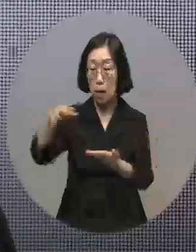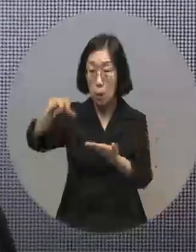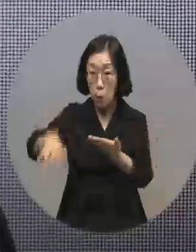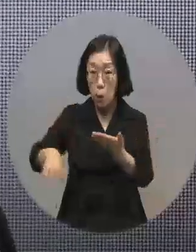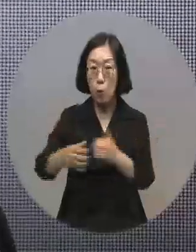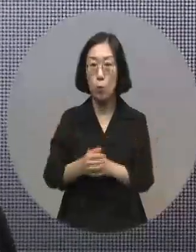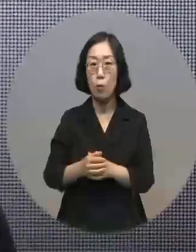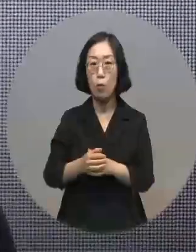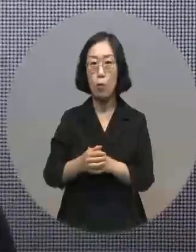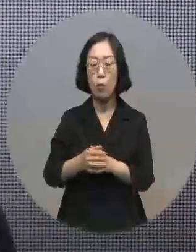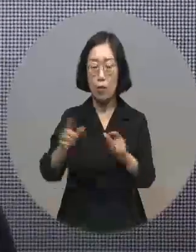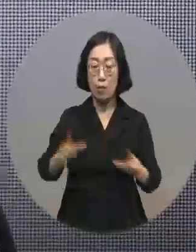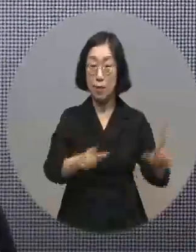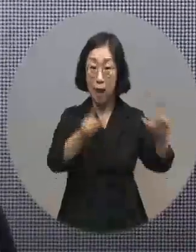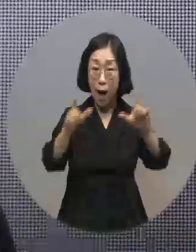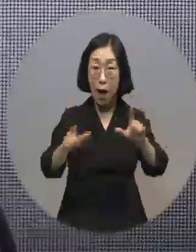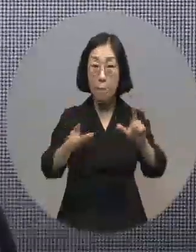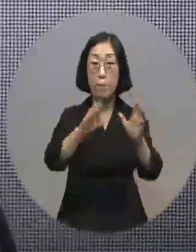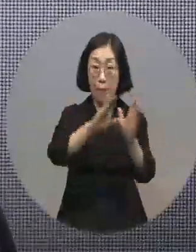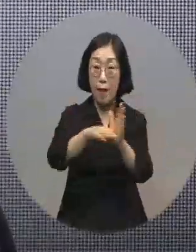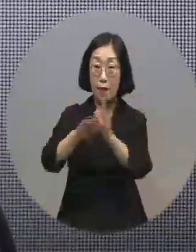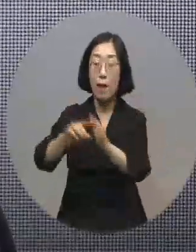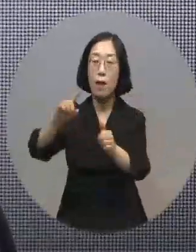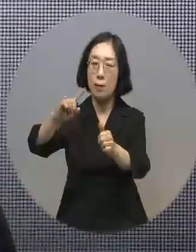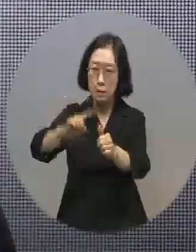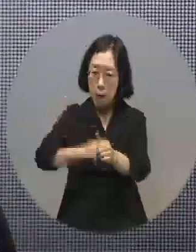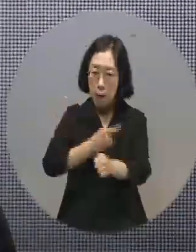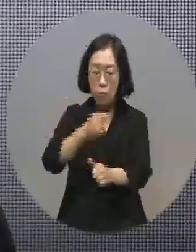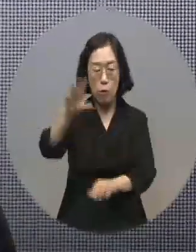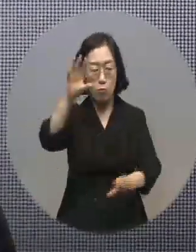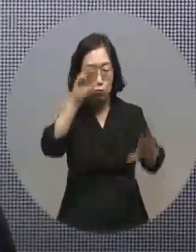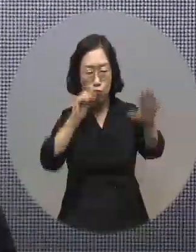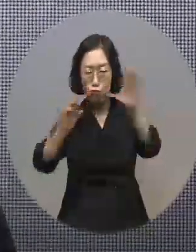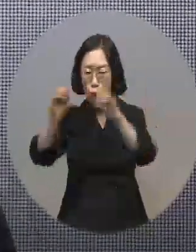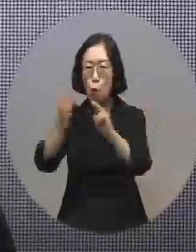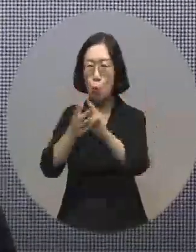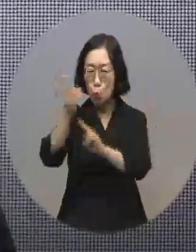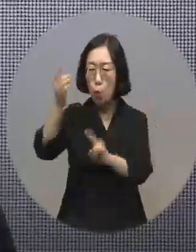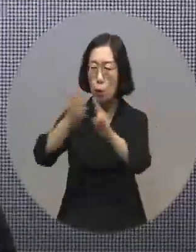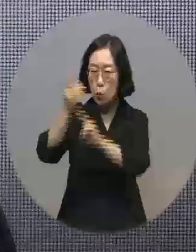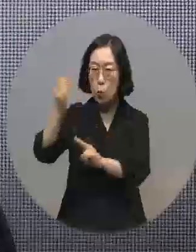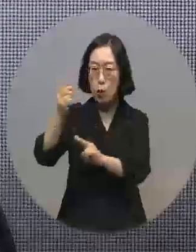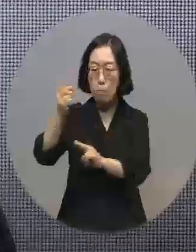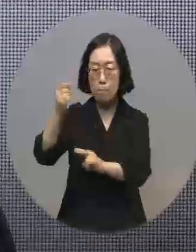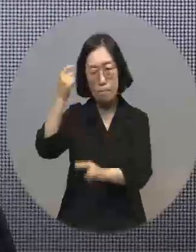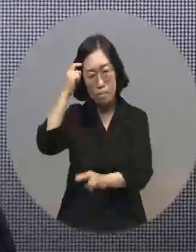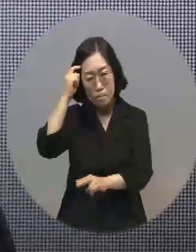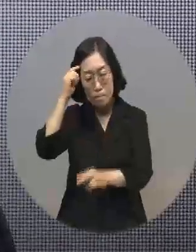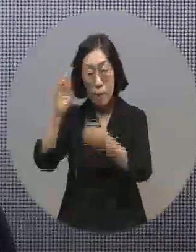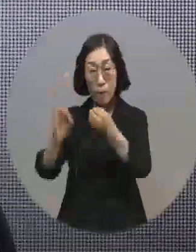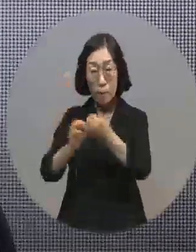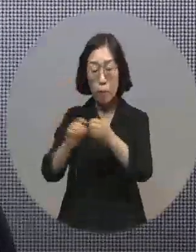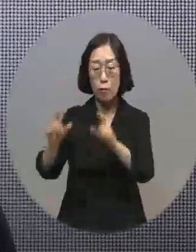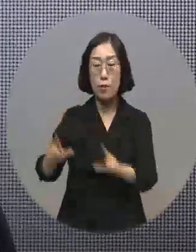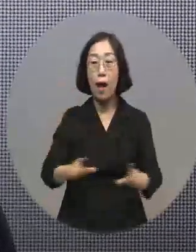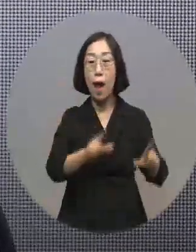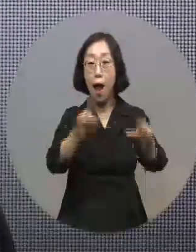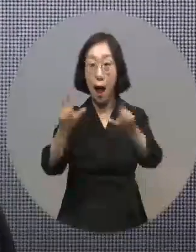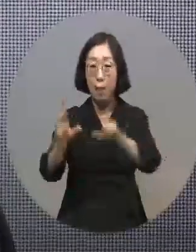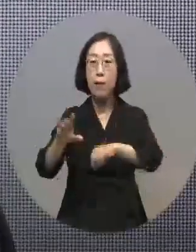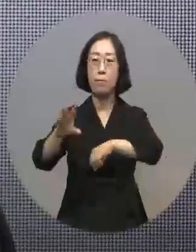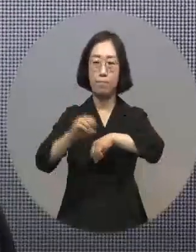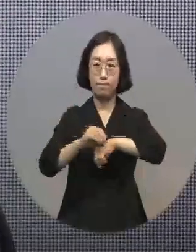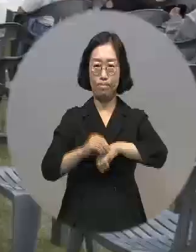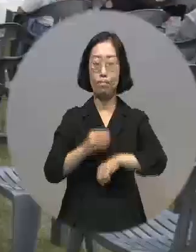등 삶의 곳곳에서 자연스럽게 통일을 접하게 된다면 통일의 꿈도 우리의 삶 속에 스며들